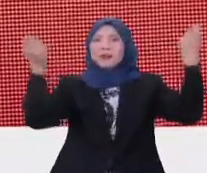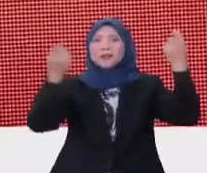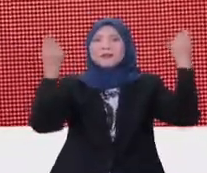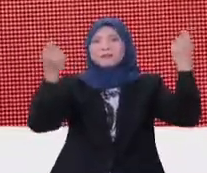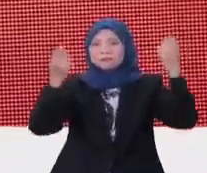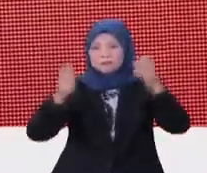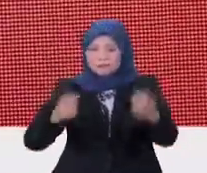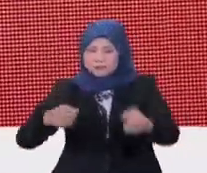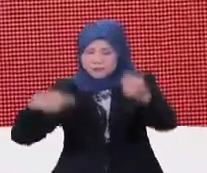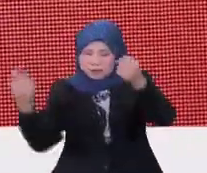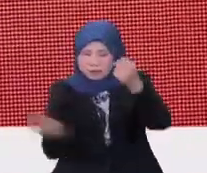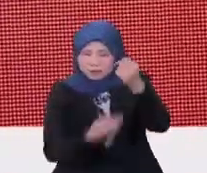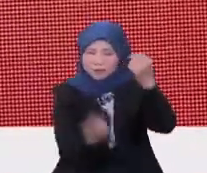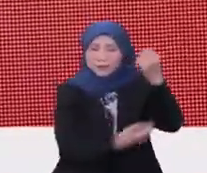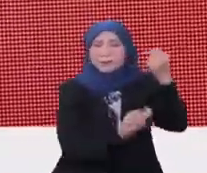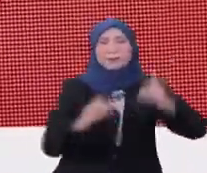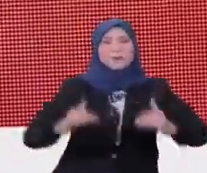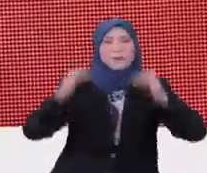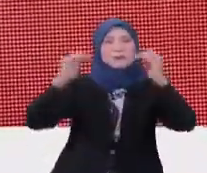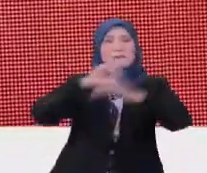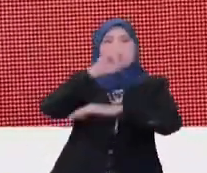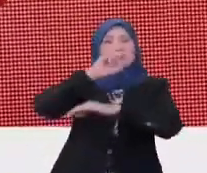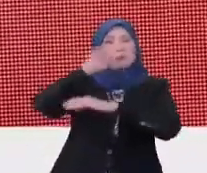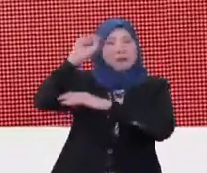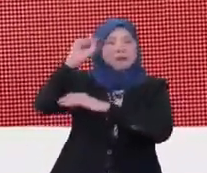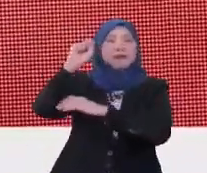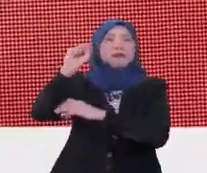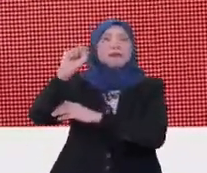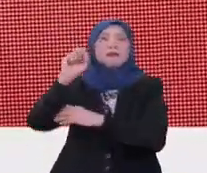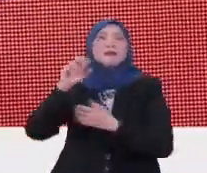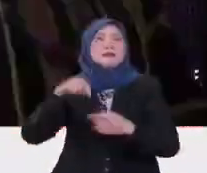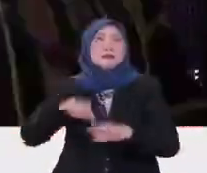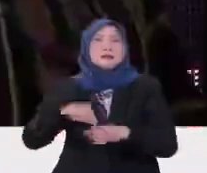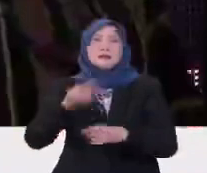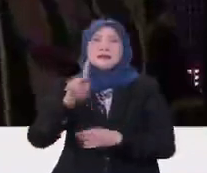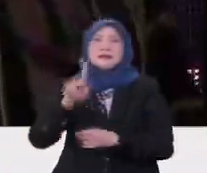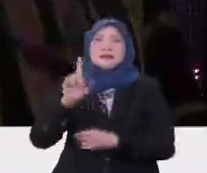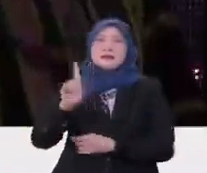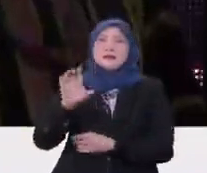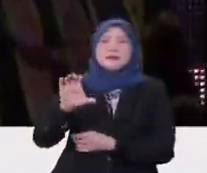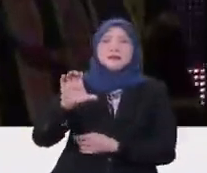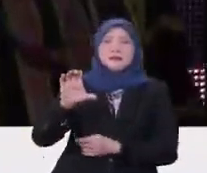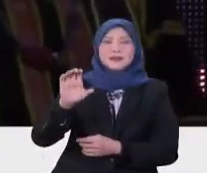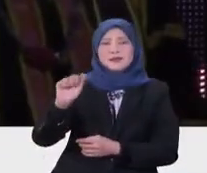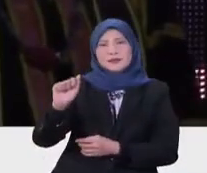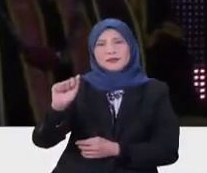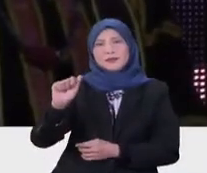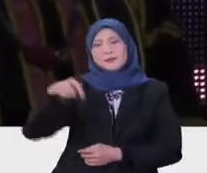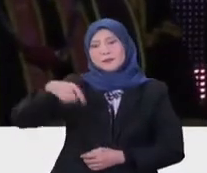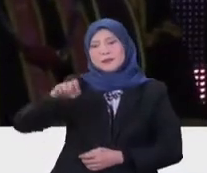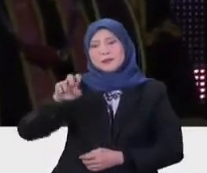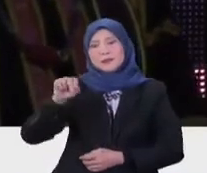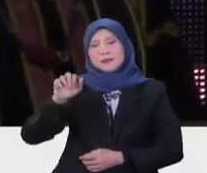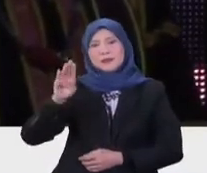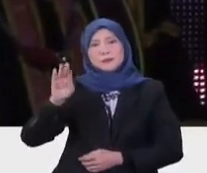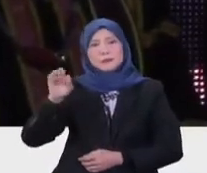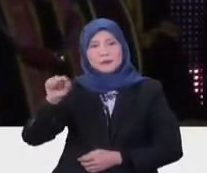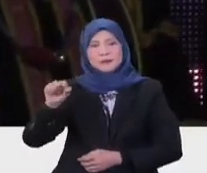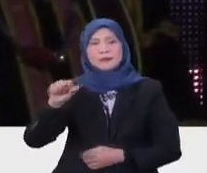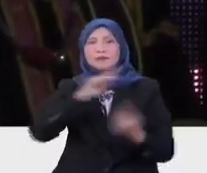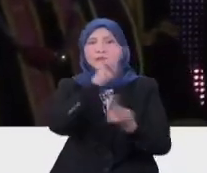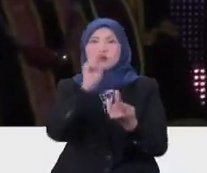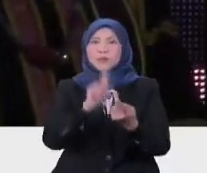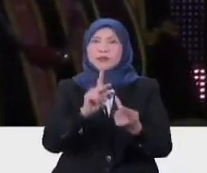Pesta Kaamatan Peringkat Negeri Sabah di Dewan Hongkot Kuasaan KDCA Penampang. Bersesuaian dengan